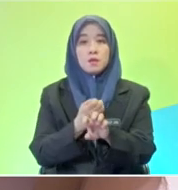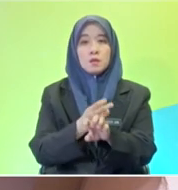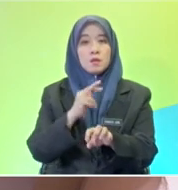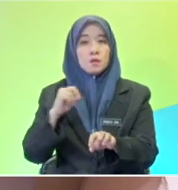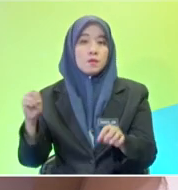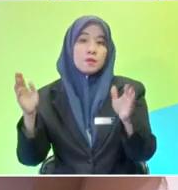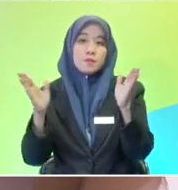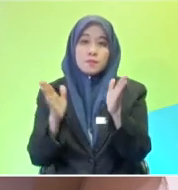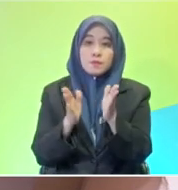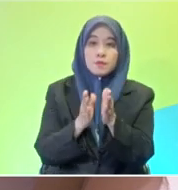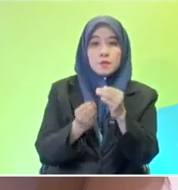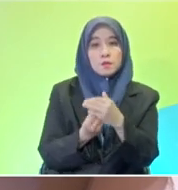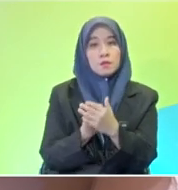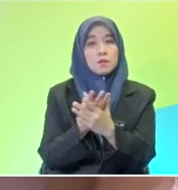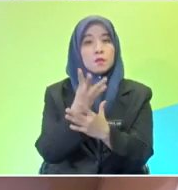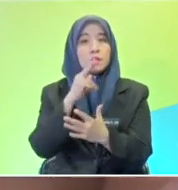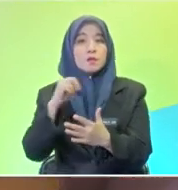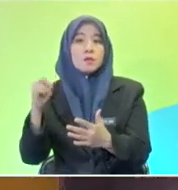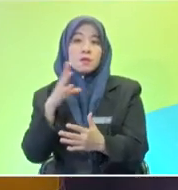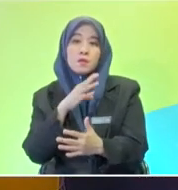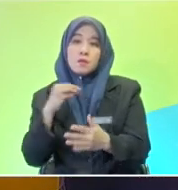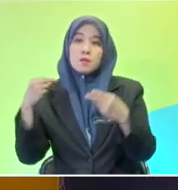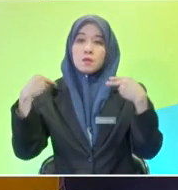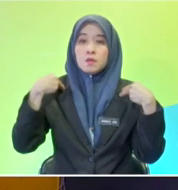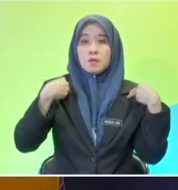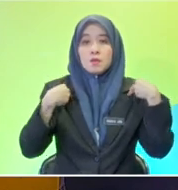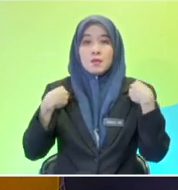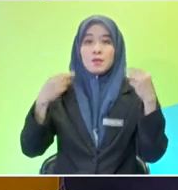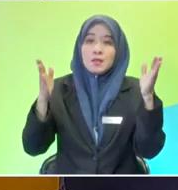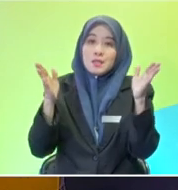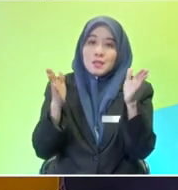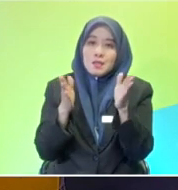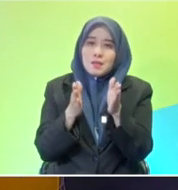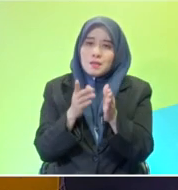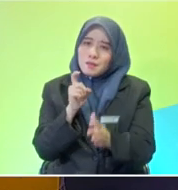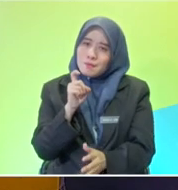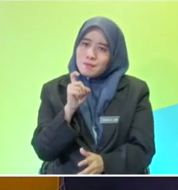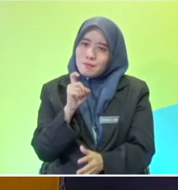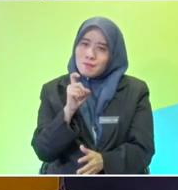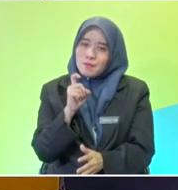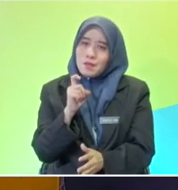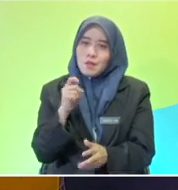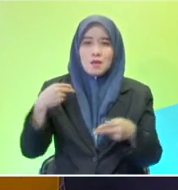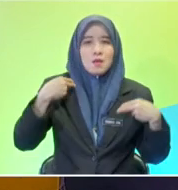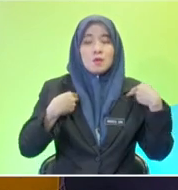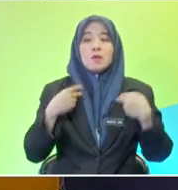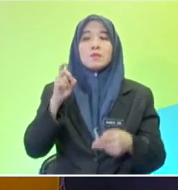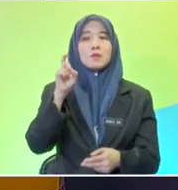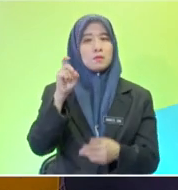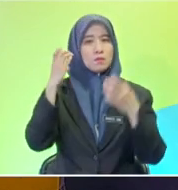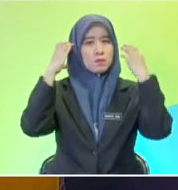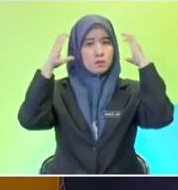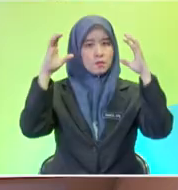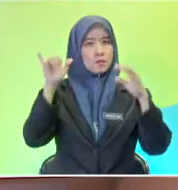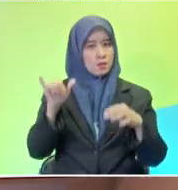kecil, tumbuhan dan haiwan mati. Haiwan mati, cikgu. Iya, kan kita